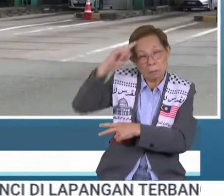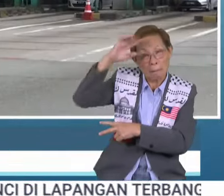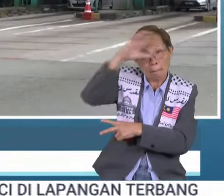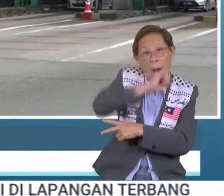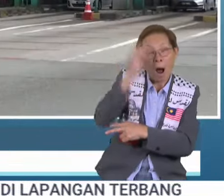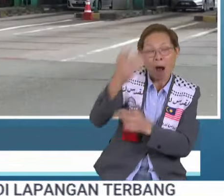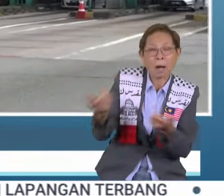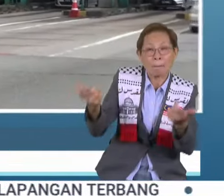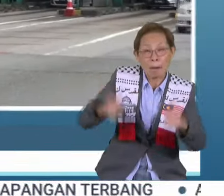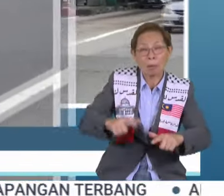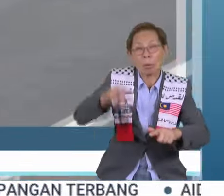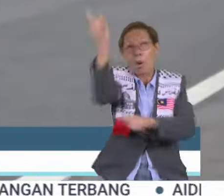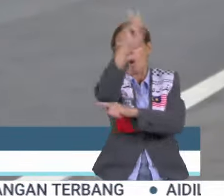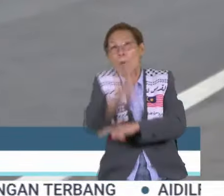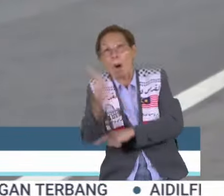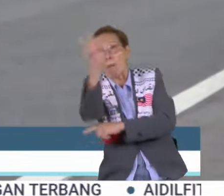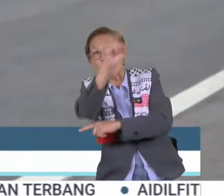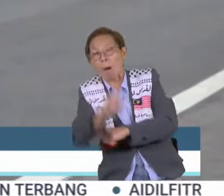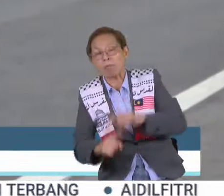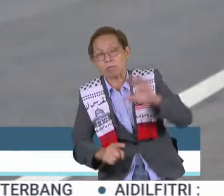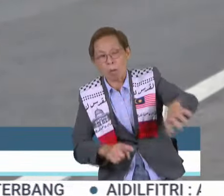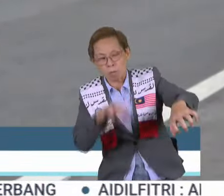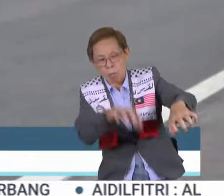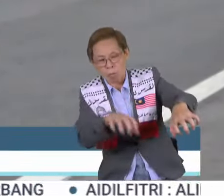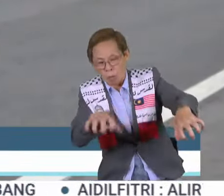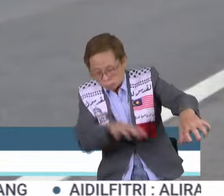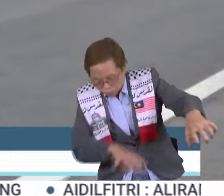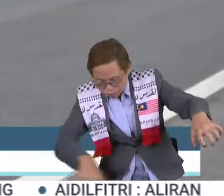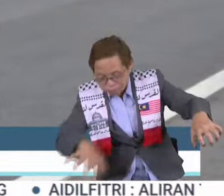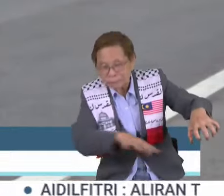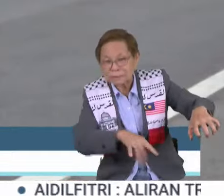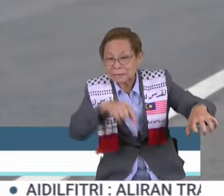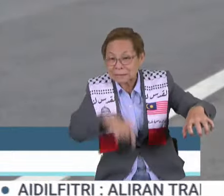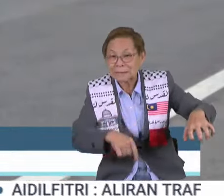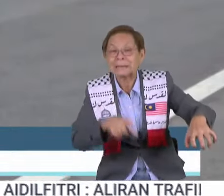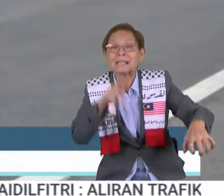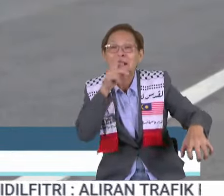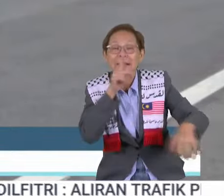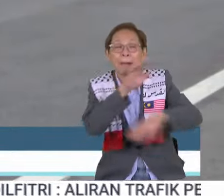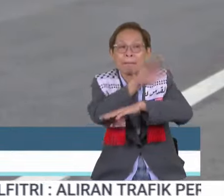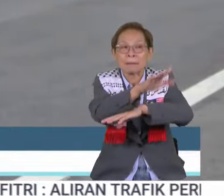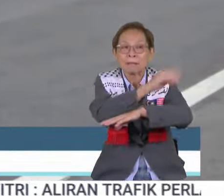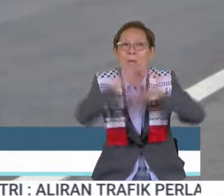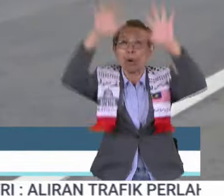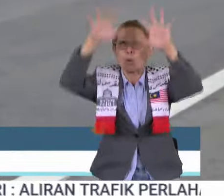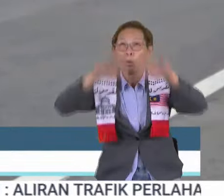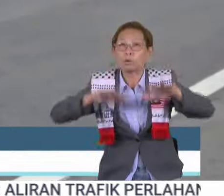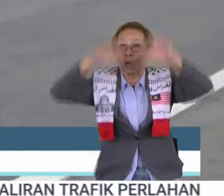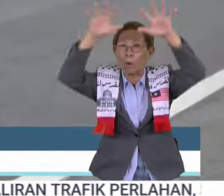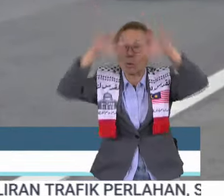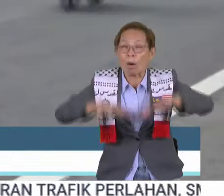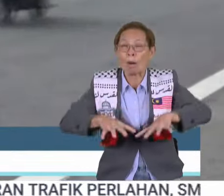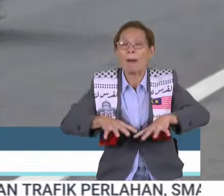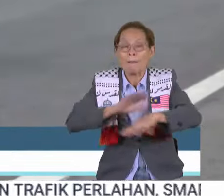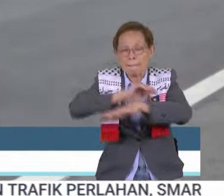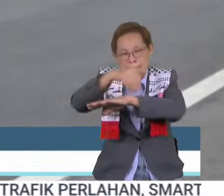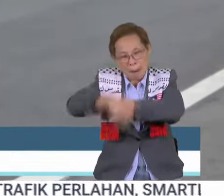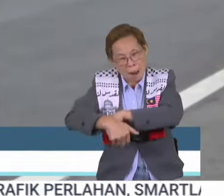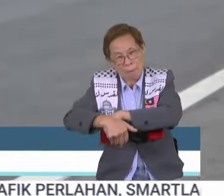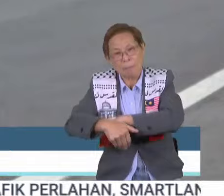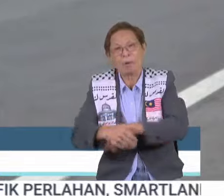akan berlaku ribut petir di beberapa kawasan sekitar negeri ini pada bahagian petang dan hujan pada bahagian